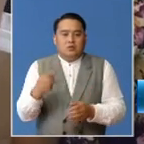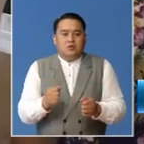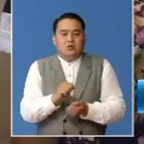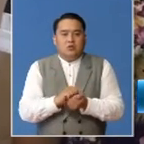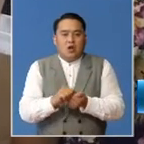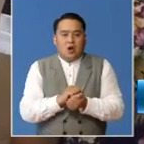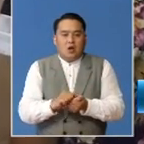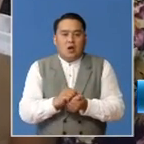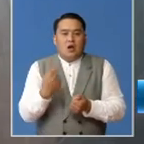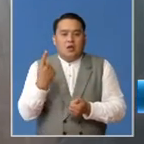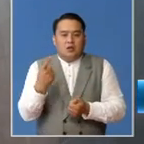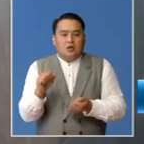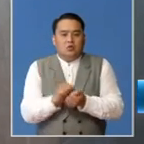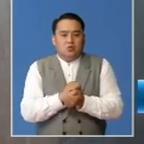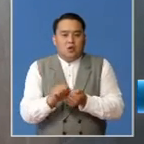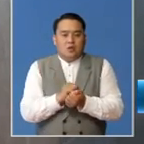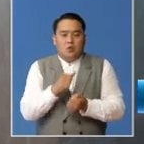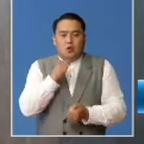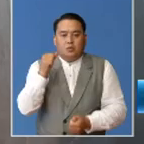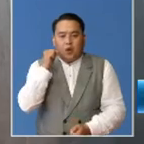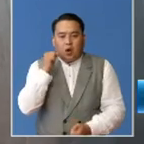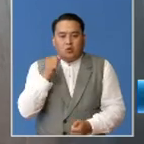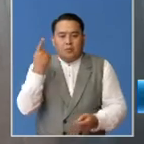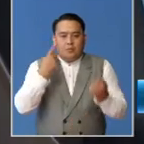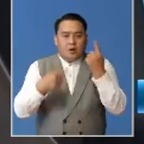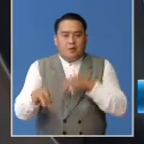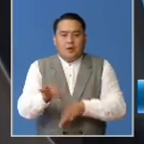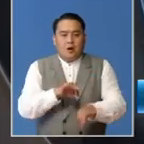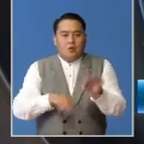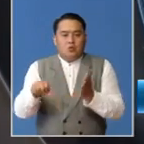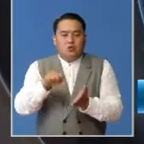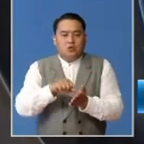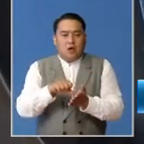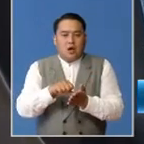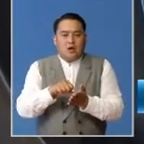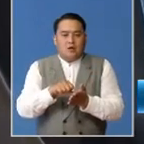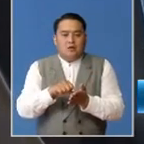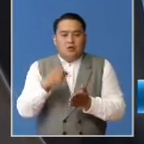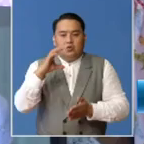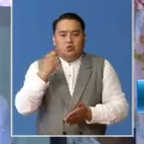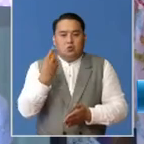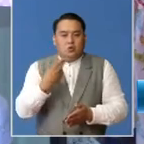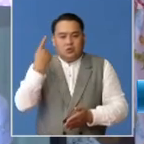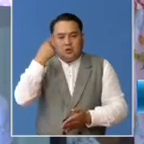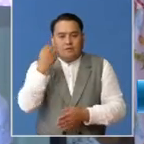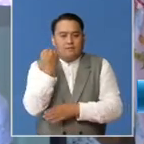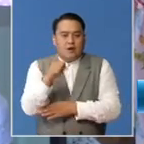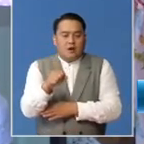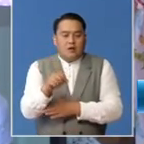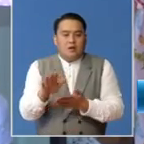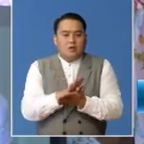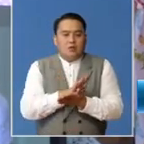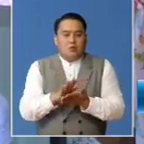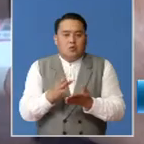машин и 1 сушилка. Отметим, в прошлом году автор проекта также участвовала в ярмарке социальных идей и выиграла грант